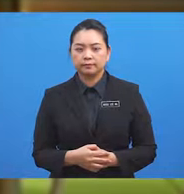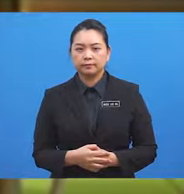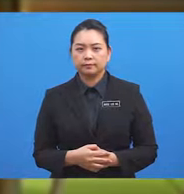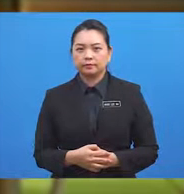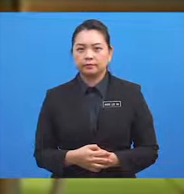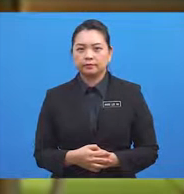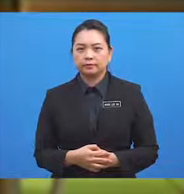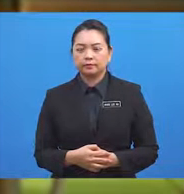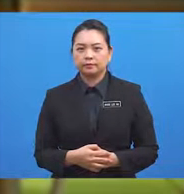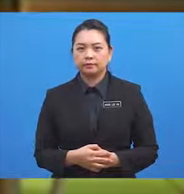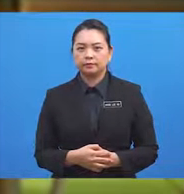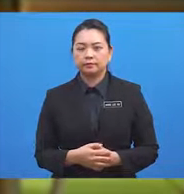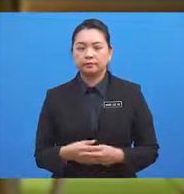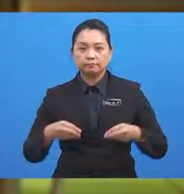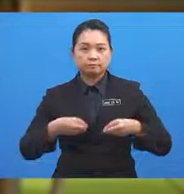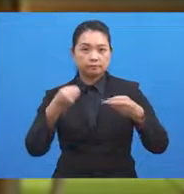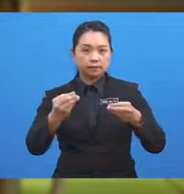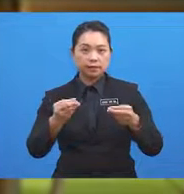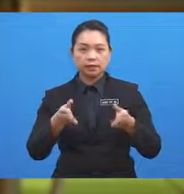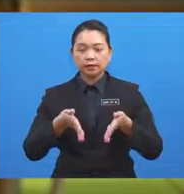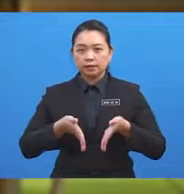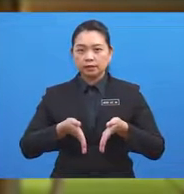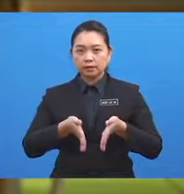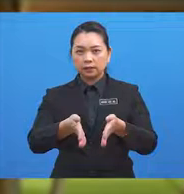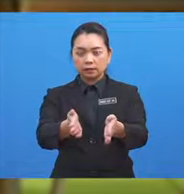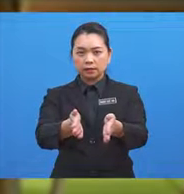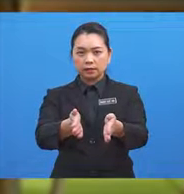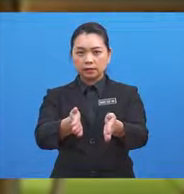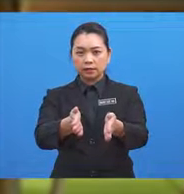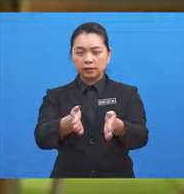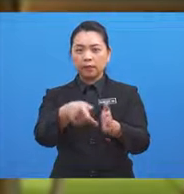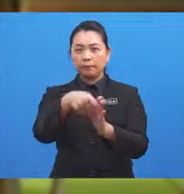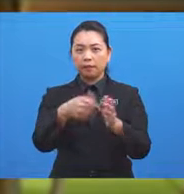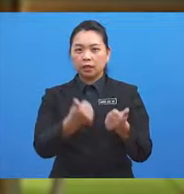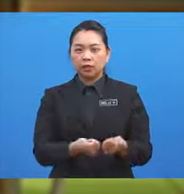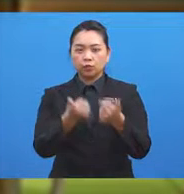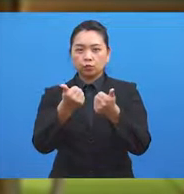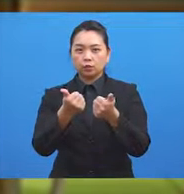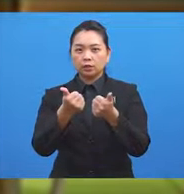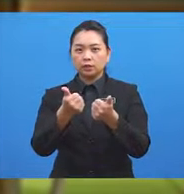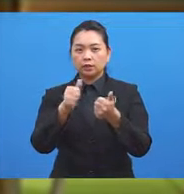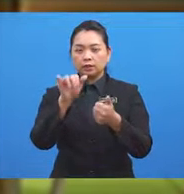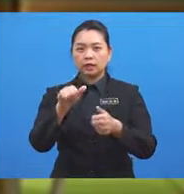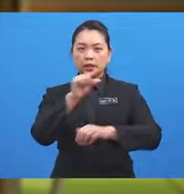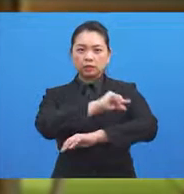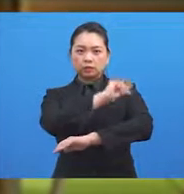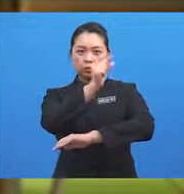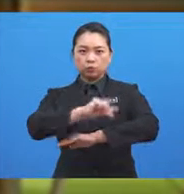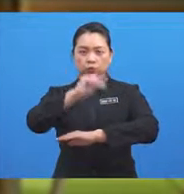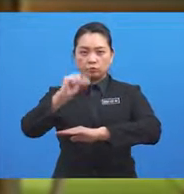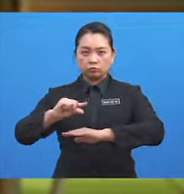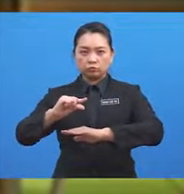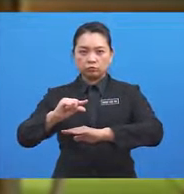Selain itu, bagi laluan pengangkutan yang merentasi kawasan pergunungan, sungai,